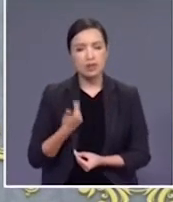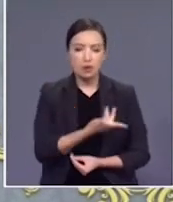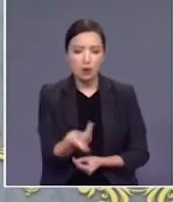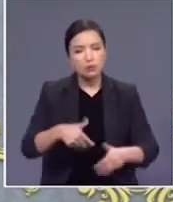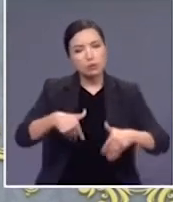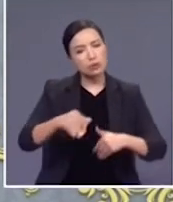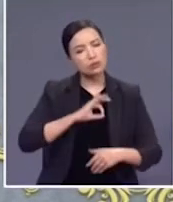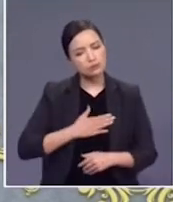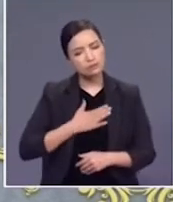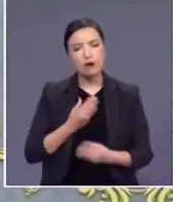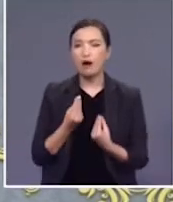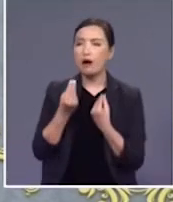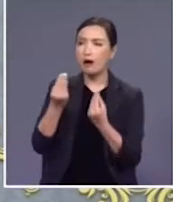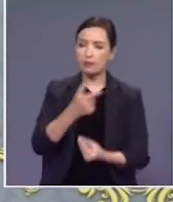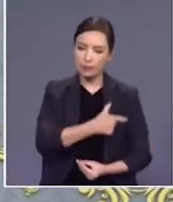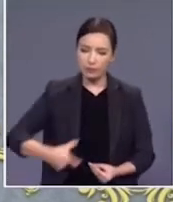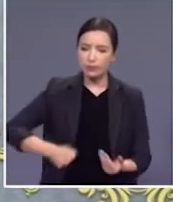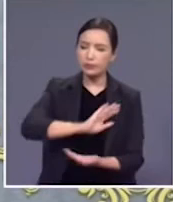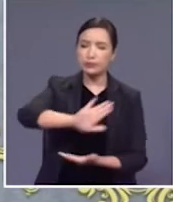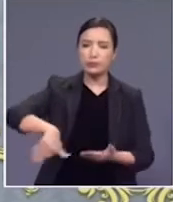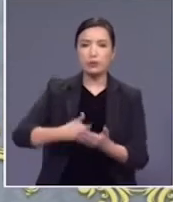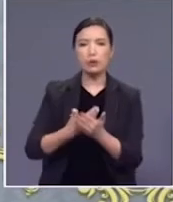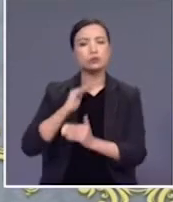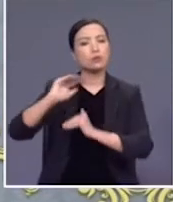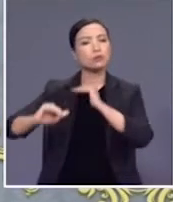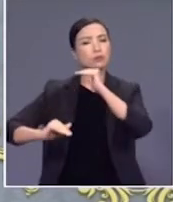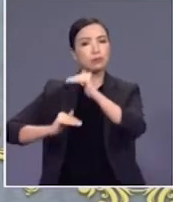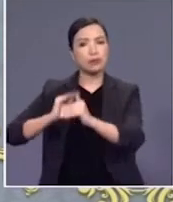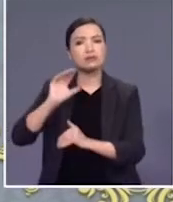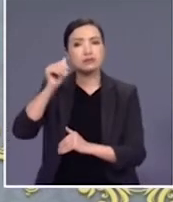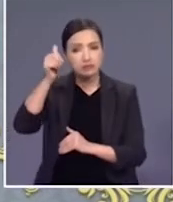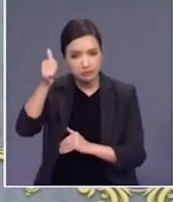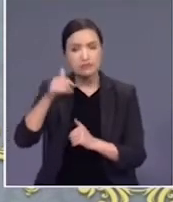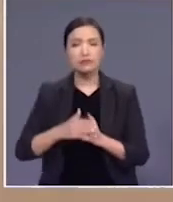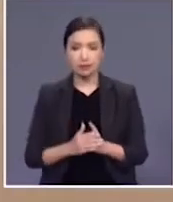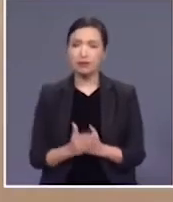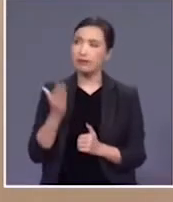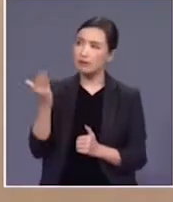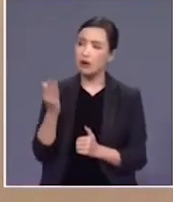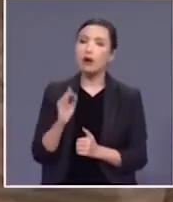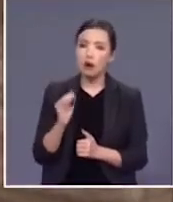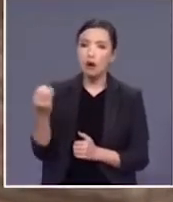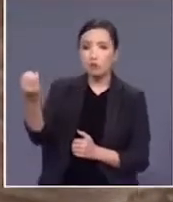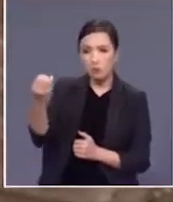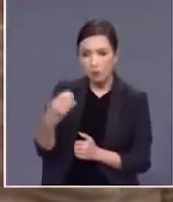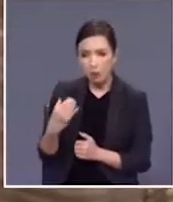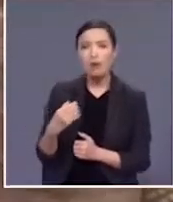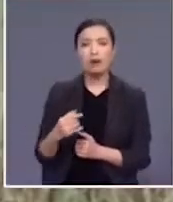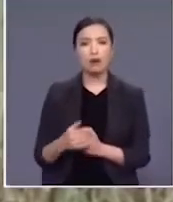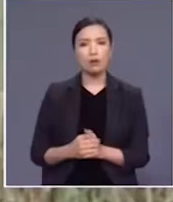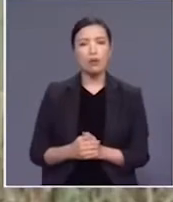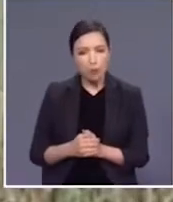พ้นขอให้ทุกพระองค์ทรงพระเจริญนอกจากนี้ได้ทรงเน้นเรื่องการนำโครงการพระราชดำริของในหลวงรัชกาลที่9ม